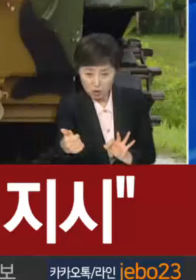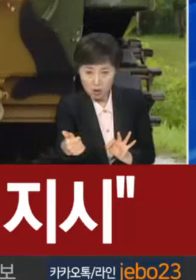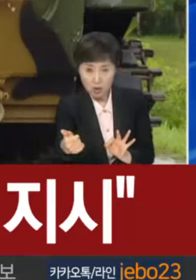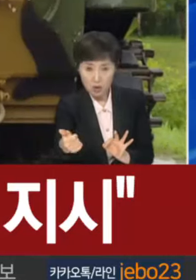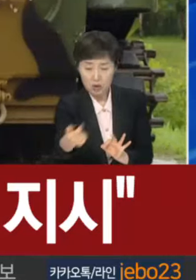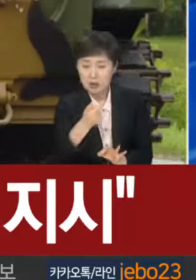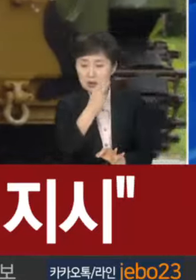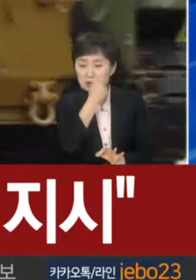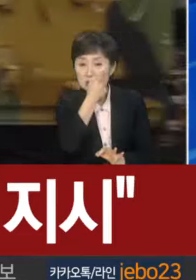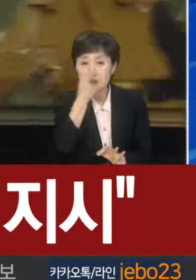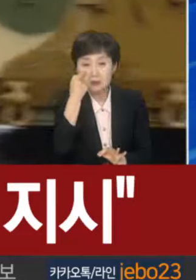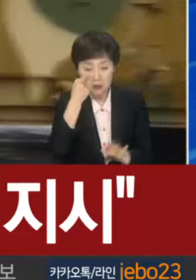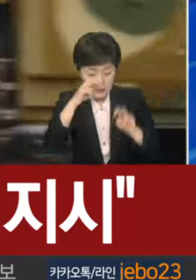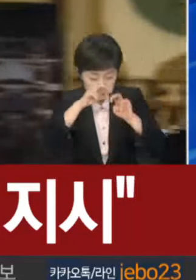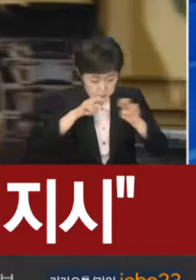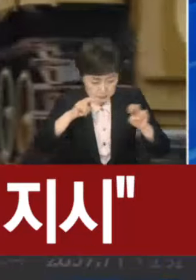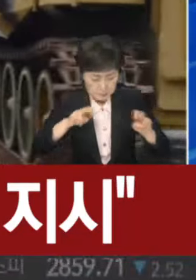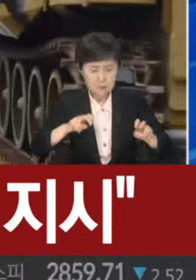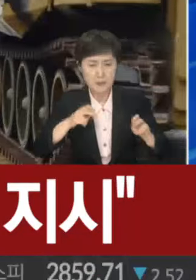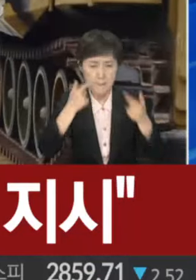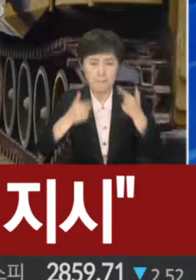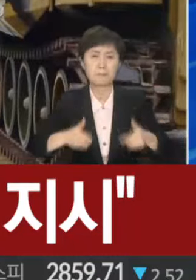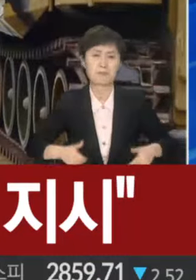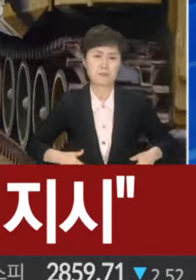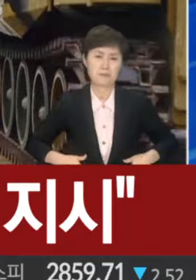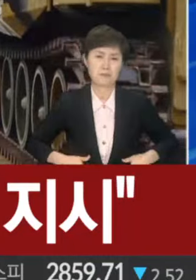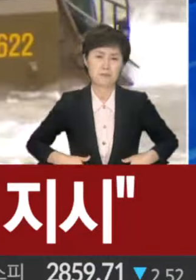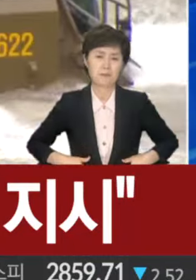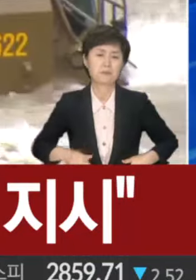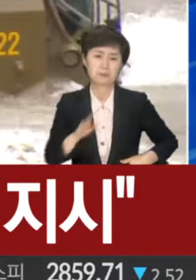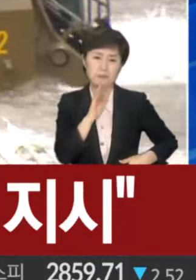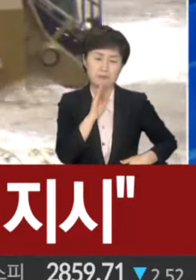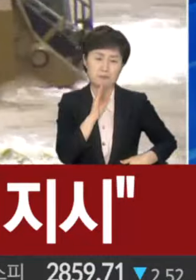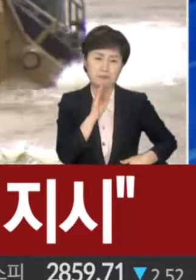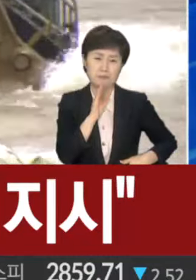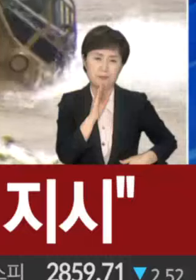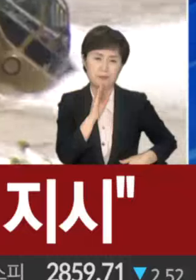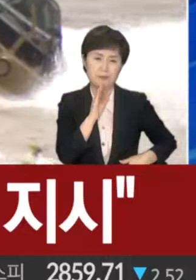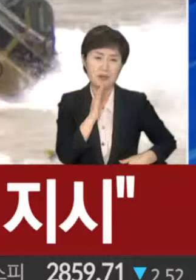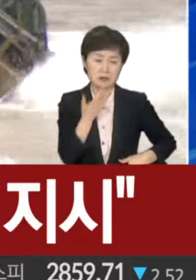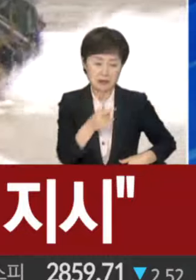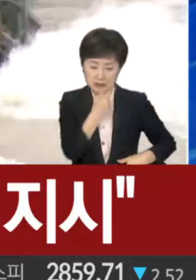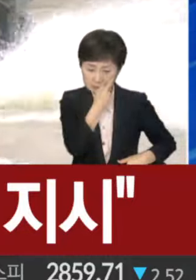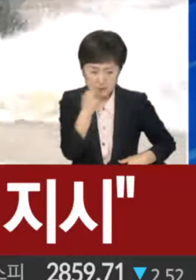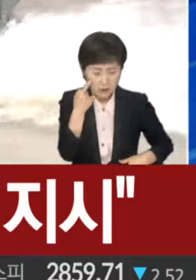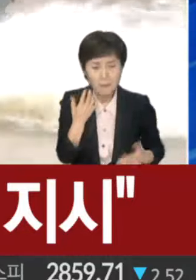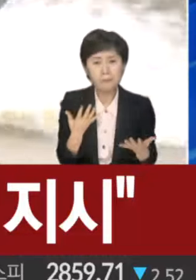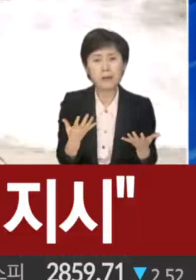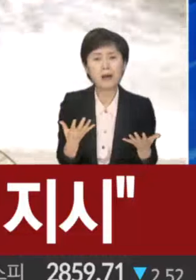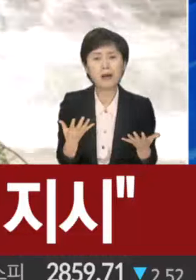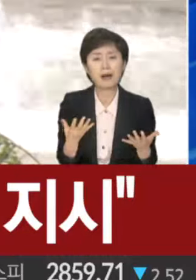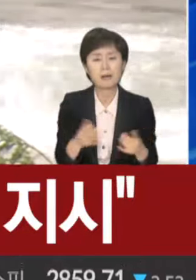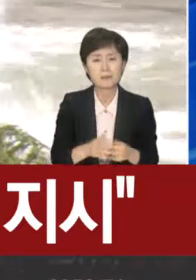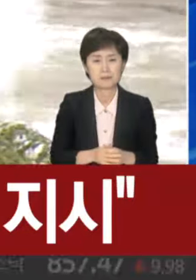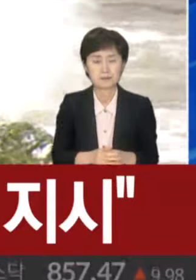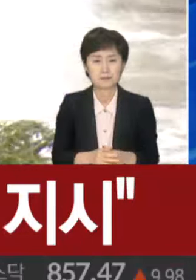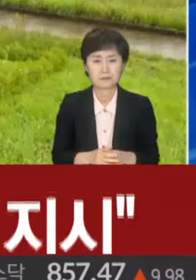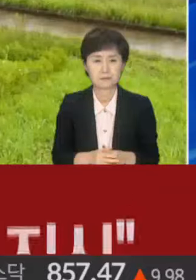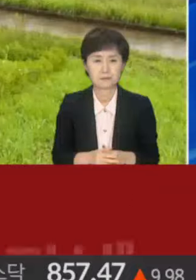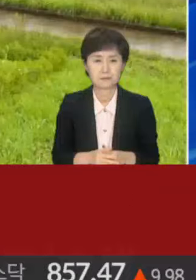인과관계를 판단을 그 입증이 돼야 된다는 것이 결국에는 우리 대법원에서 업무상 과실치사를 인정하는 근거거든요. 예. 그렇다